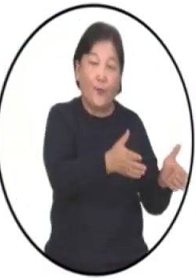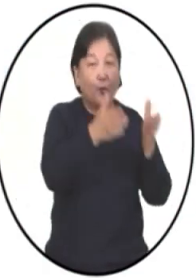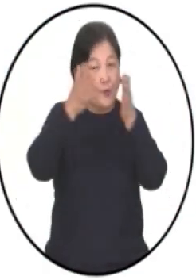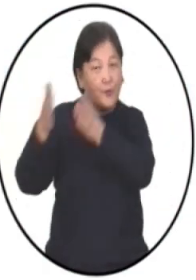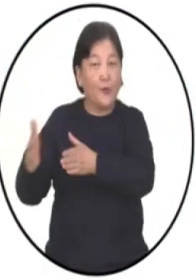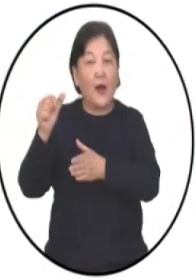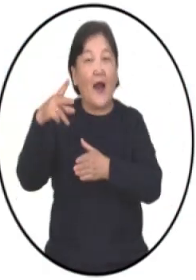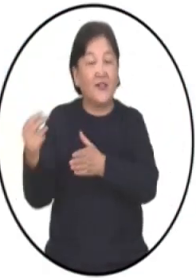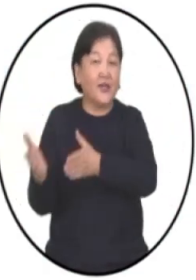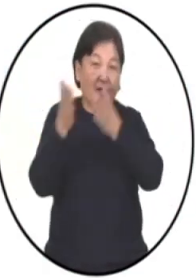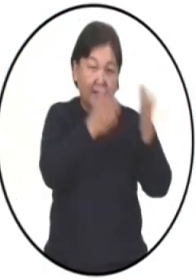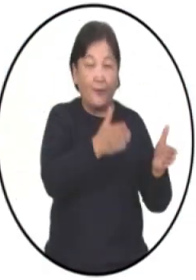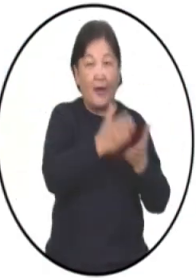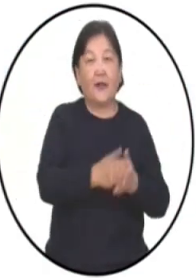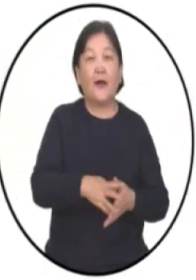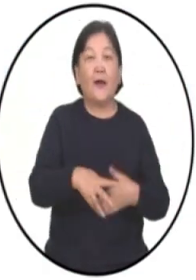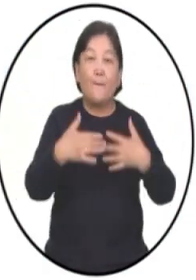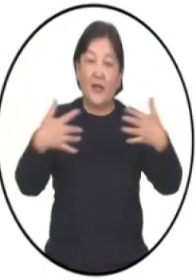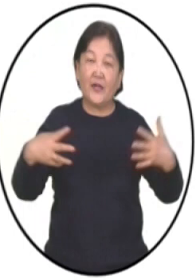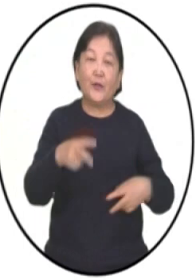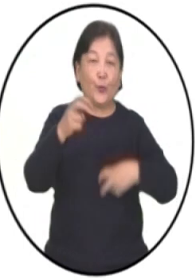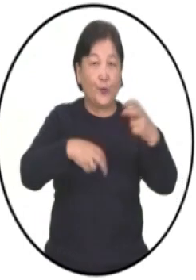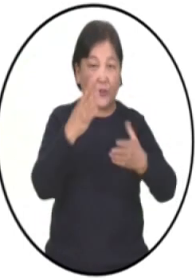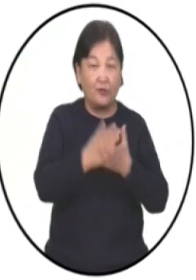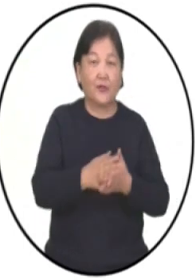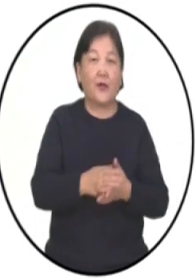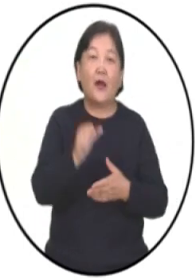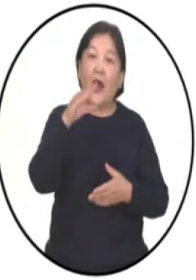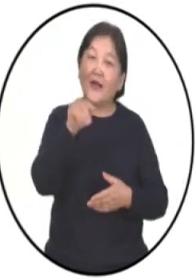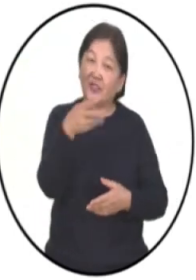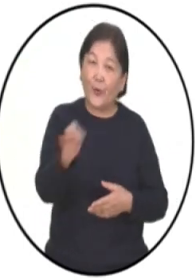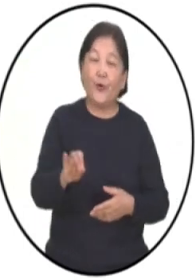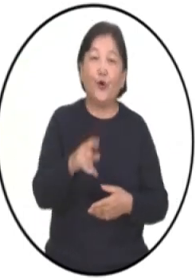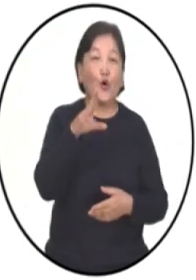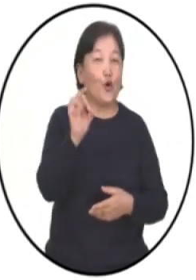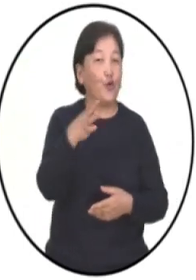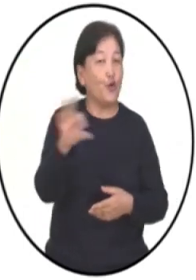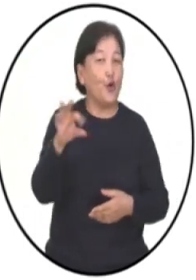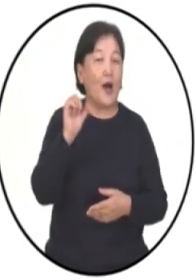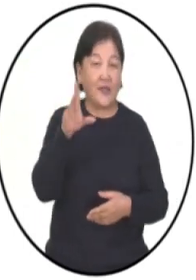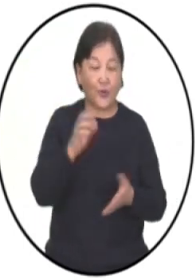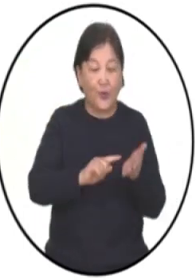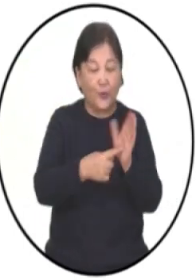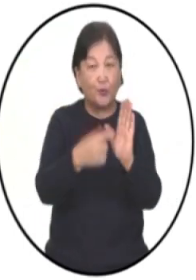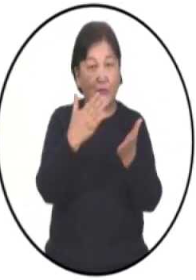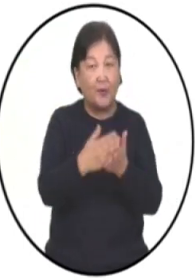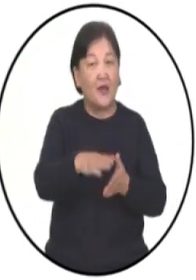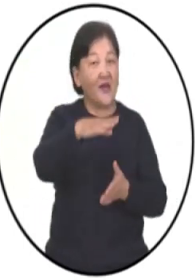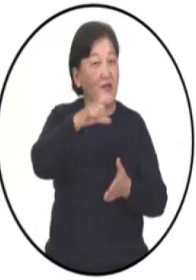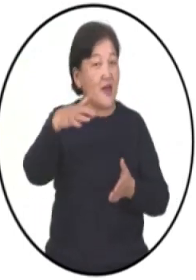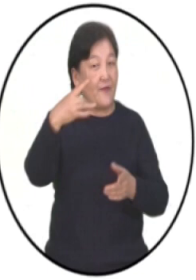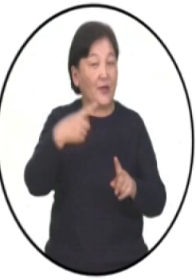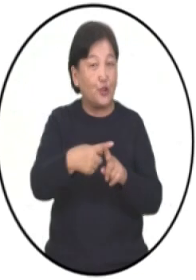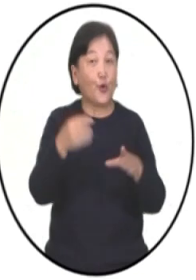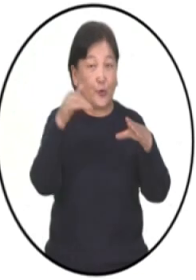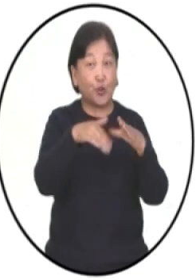ажиглая. Материалдык үйлдвэр гээд аж ахуй, хөдөө аж ахуй салбаруудыг харуулсан байна. Мөн энд тээвэр гээд оруулаад гисэн. Энэ ямар учиртай